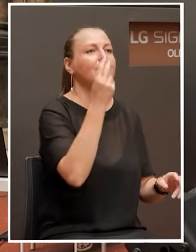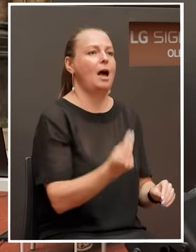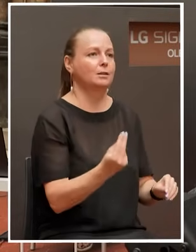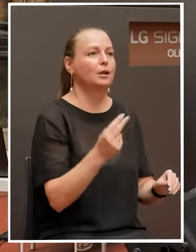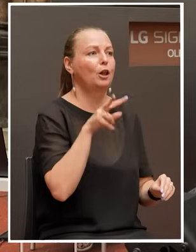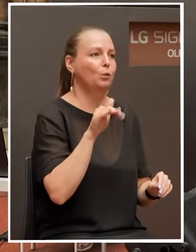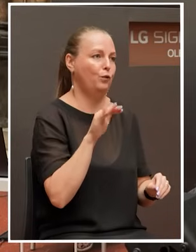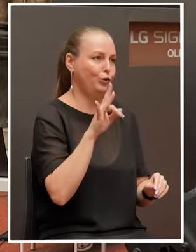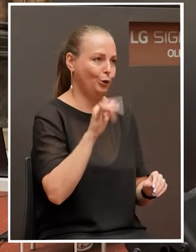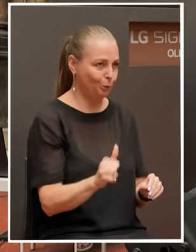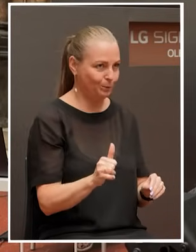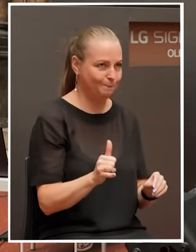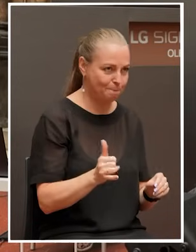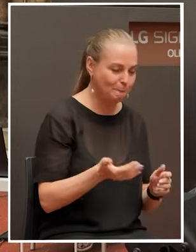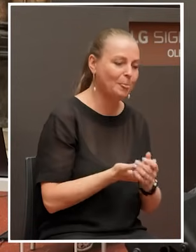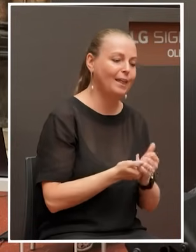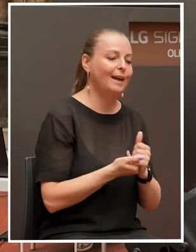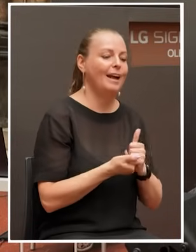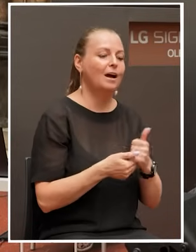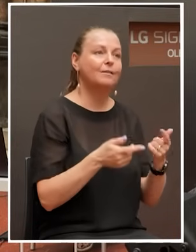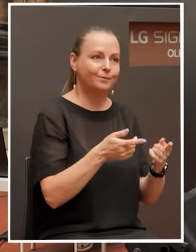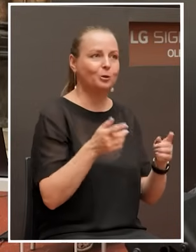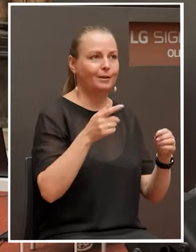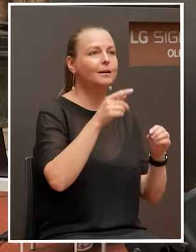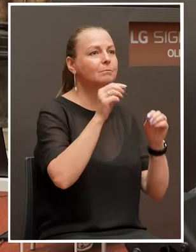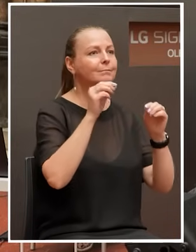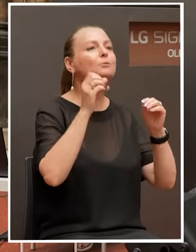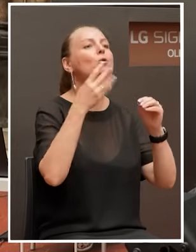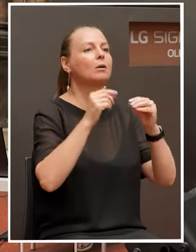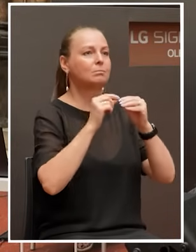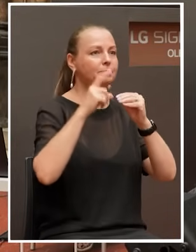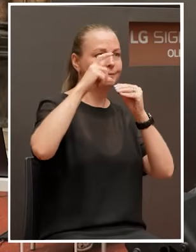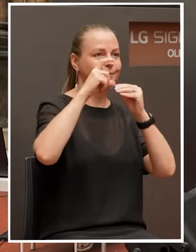Лувру. Вот это, вот это маржа, да?